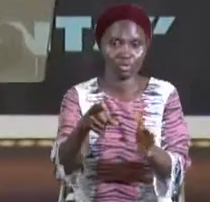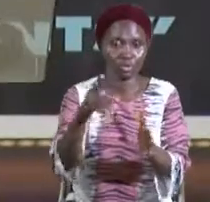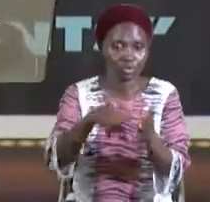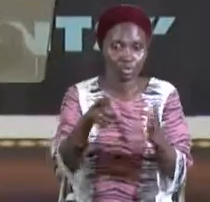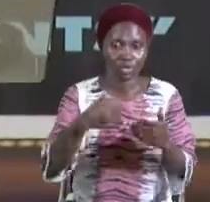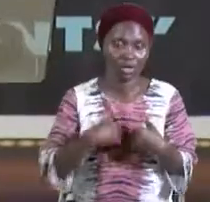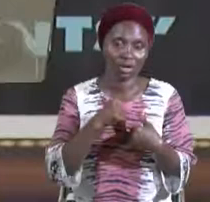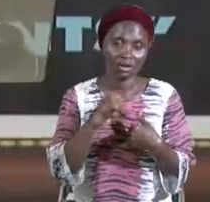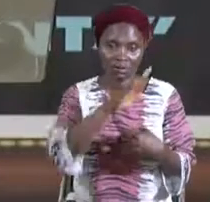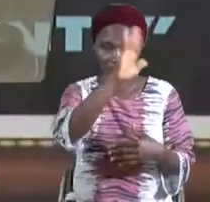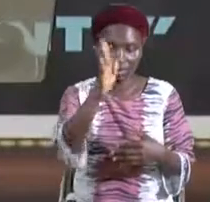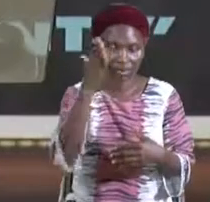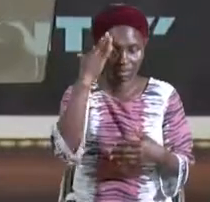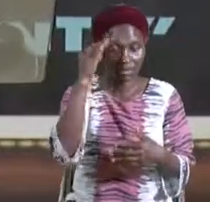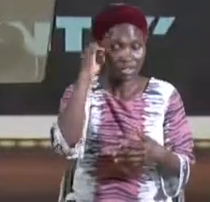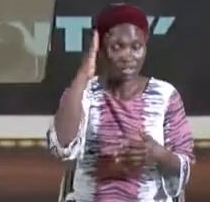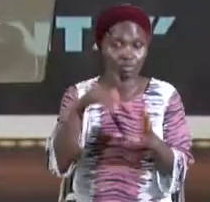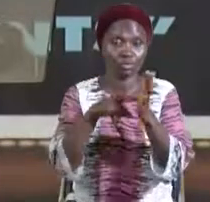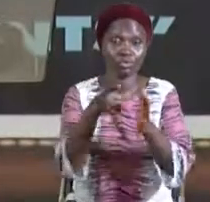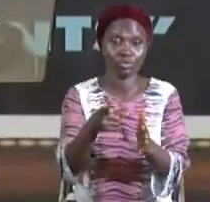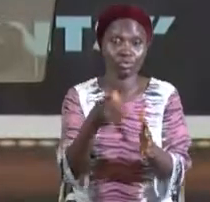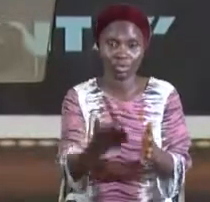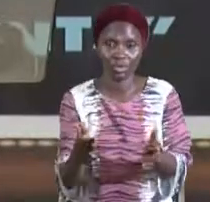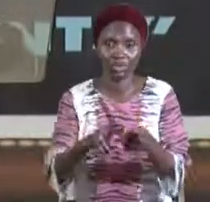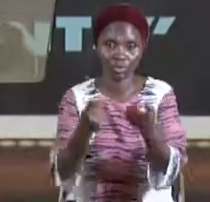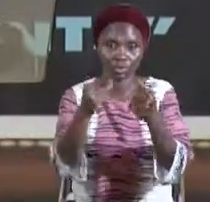il vous annoncera les choses à venir.